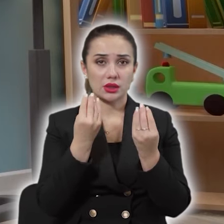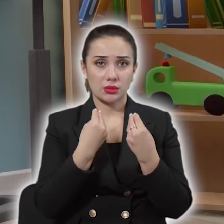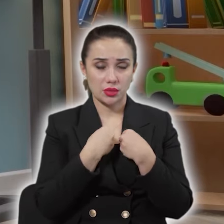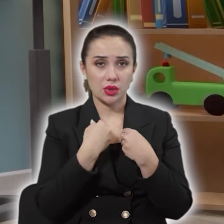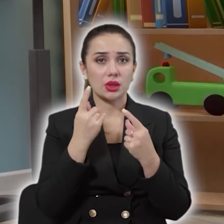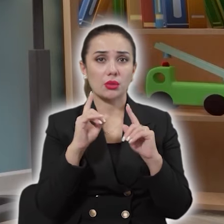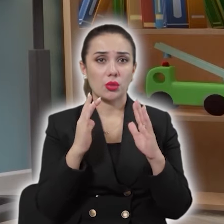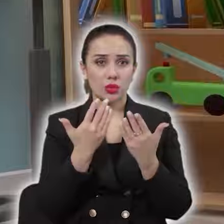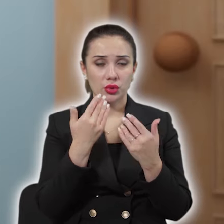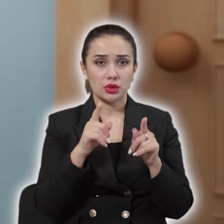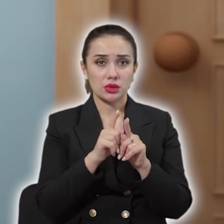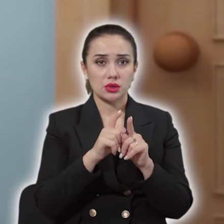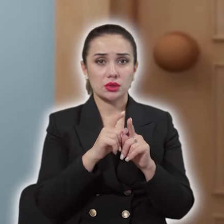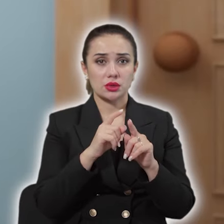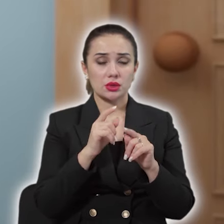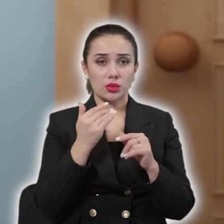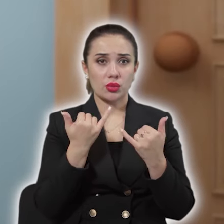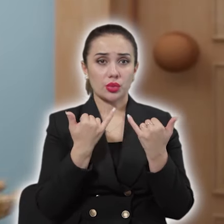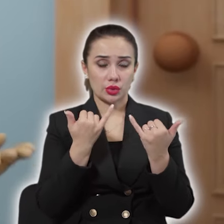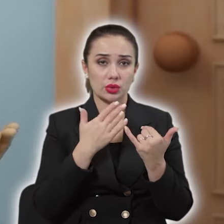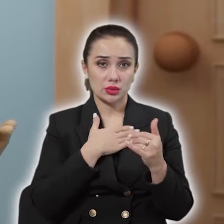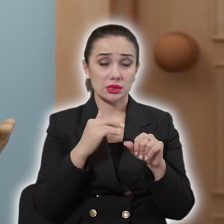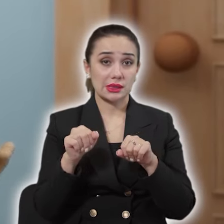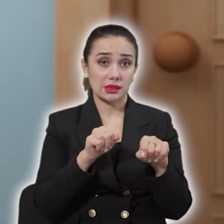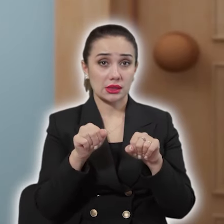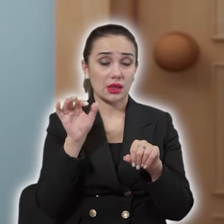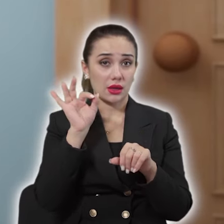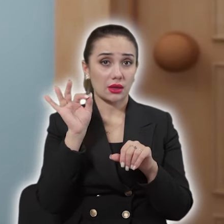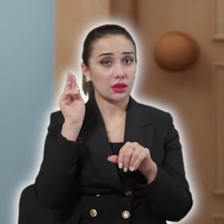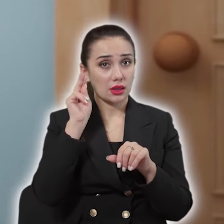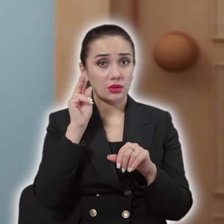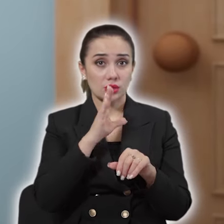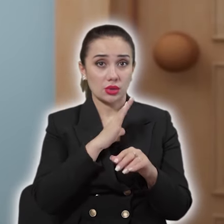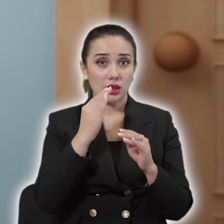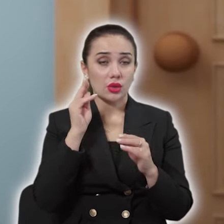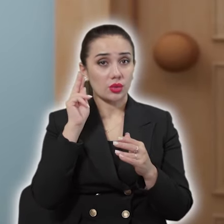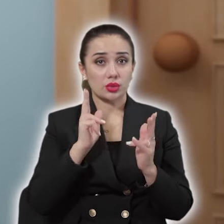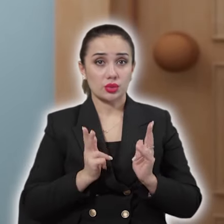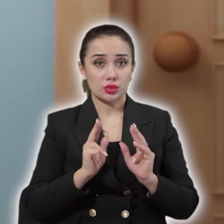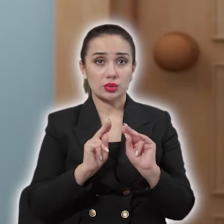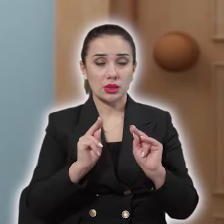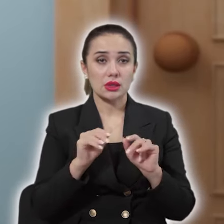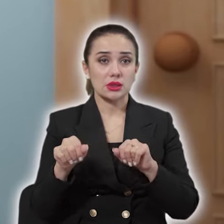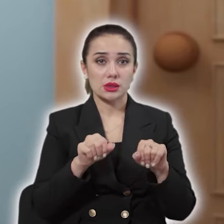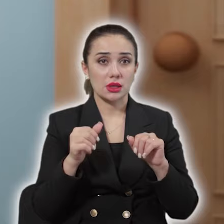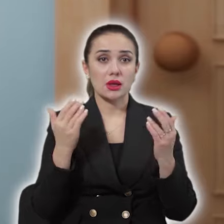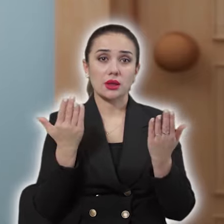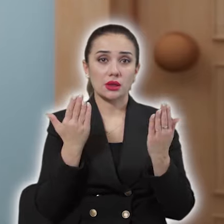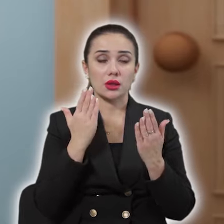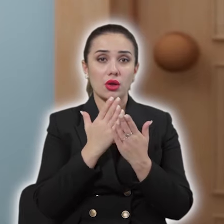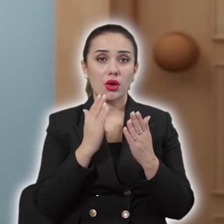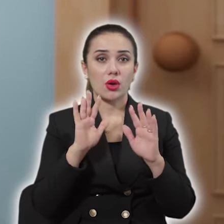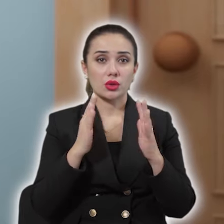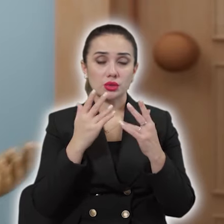berchi. Nima bo'ldi o'zi? Gap shundaki, bugun biz zilzila haqida dars o'tdik. Ustozimiz zilzilalar qanday hosil